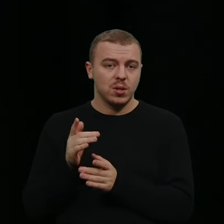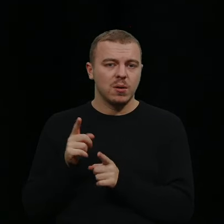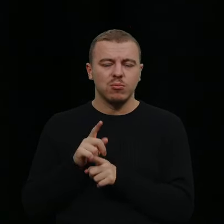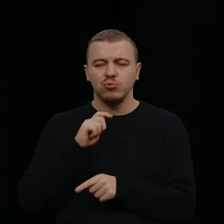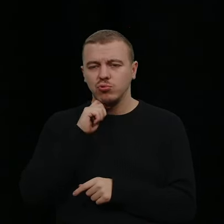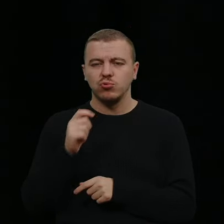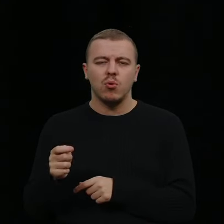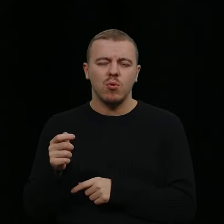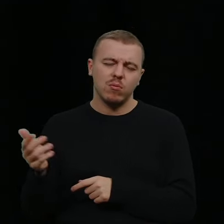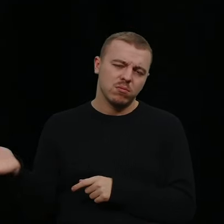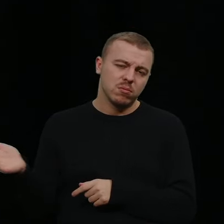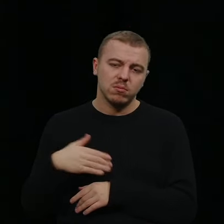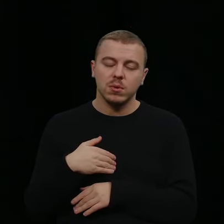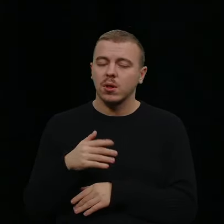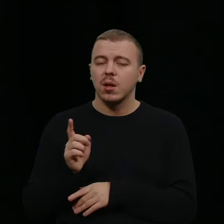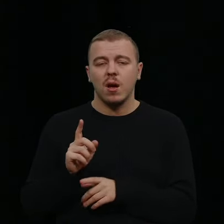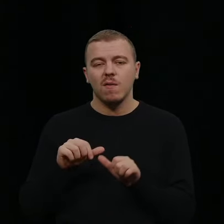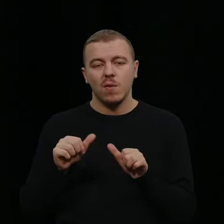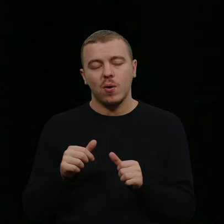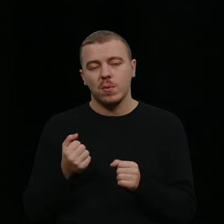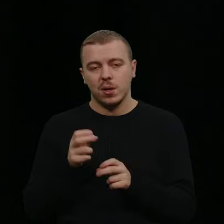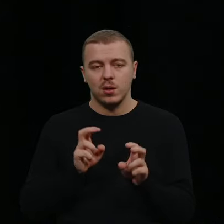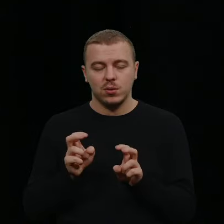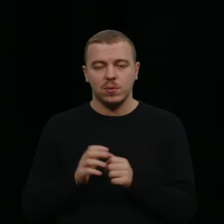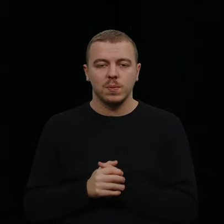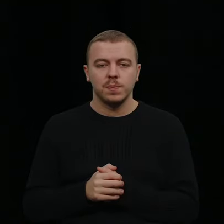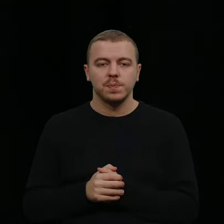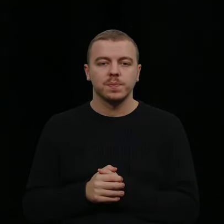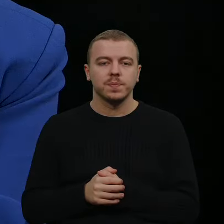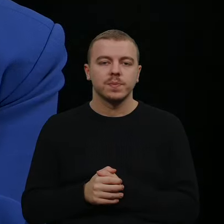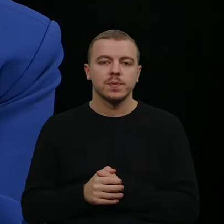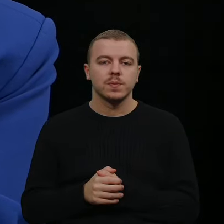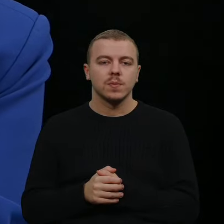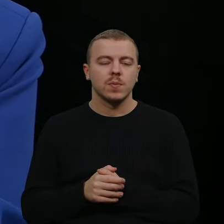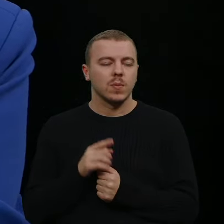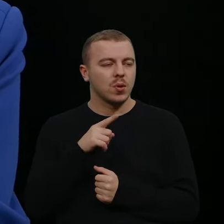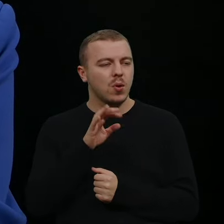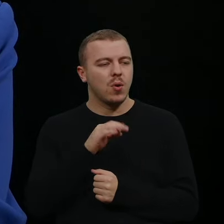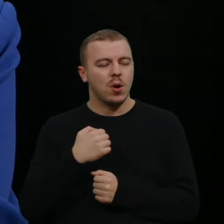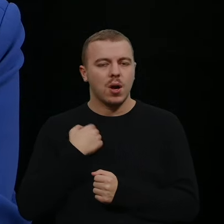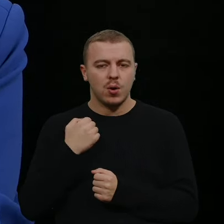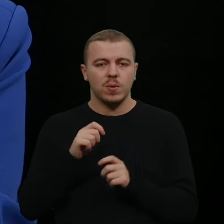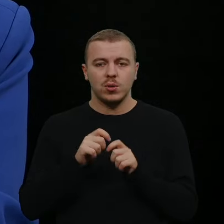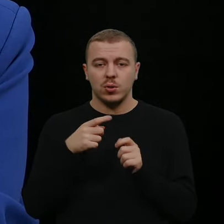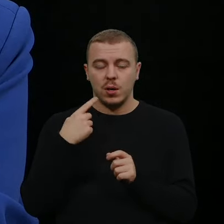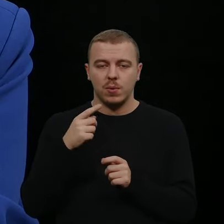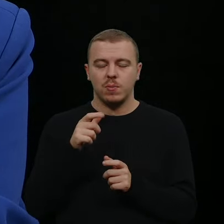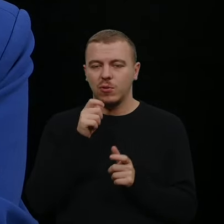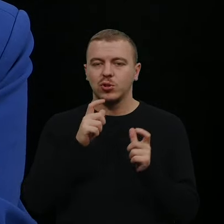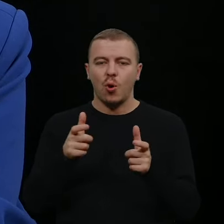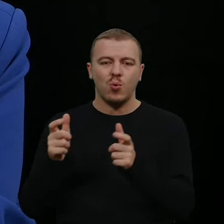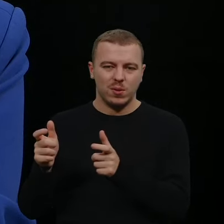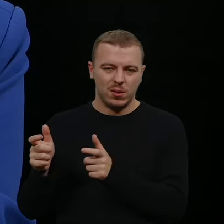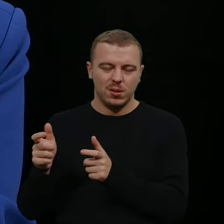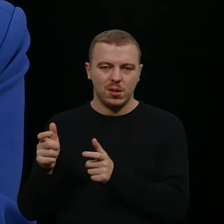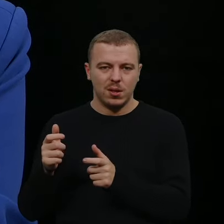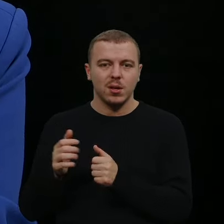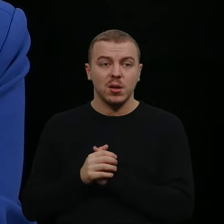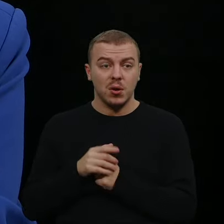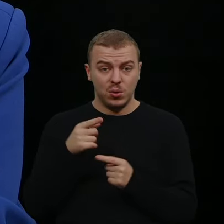nereikalauti kokią tai formą ir iš medikų. Jūs apie tą kariuomenę pradėjot kalbėti šauktiniai.